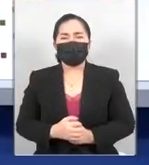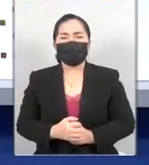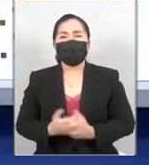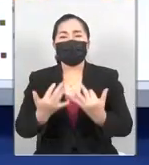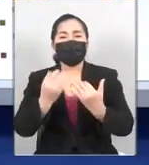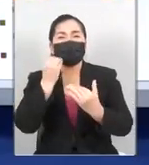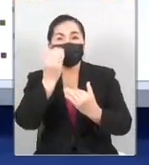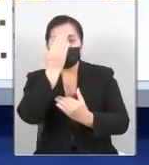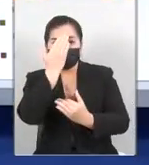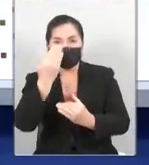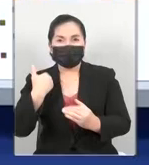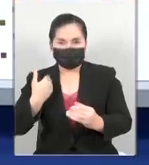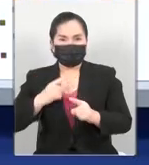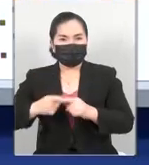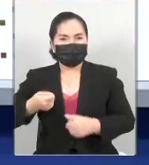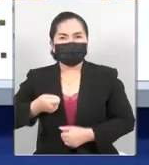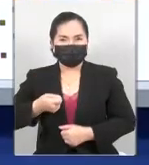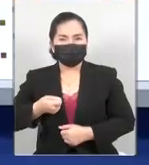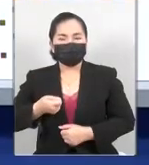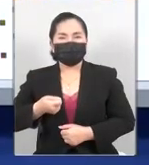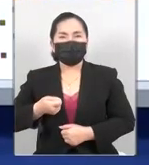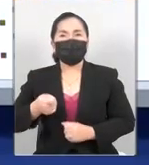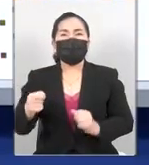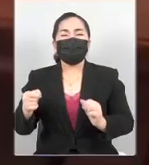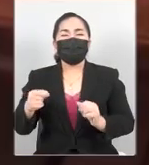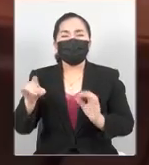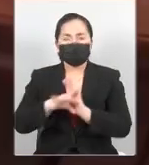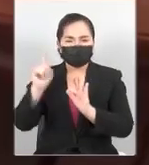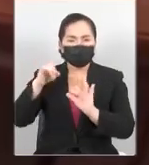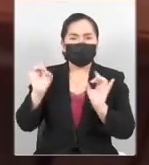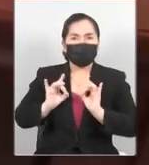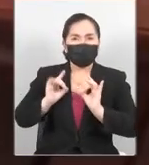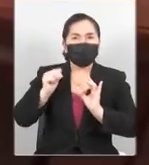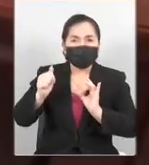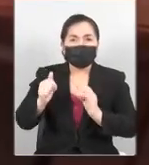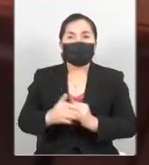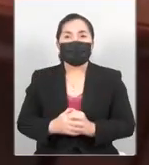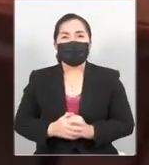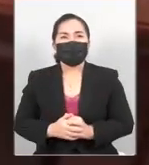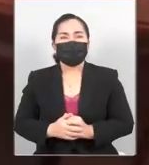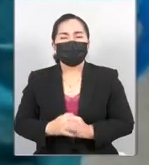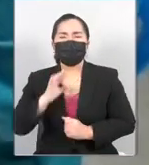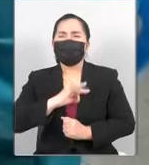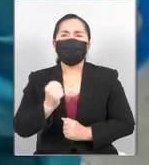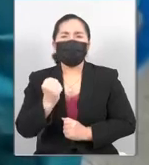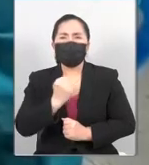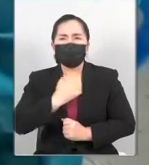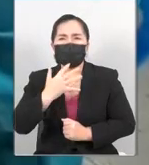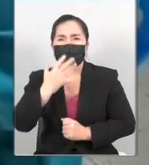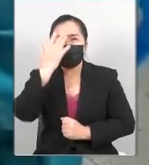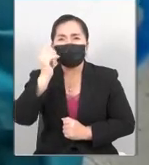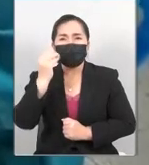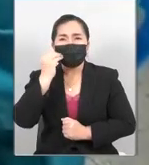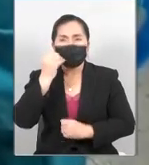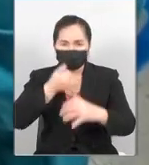บ้านเลยแล้วถือมีดมาด้วยนะคะเหมือนจะมาขู่แต่สุดท้ายเธอรอดได้แต่สิ่งที่เกิดขึ้นก็คือเฮ้ยไม่ไหวละอยู่หน้าบ้านน่ะ